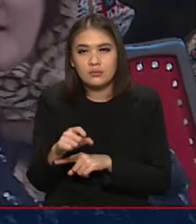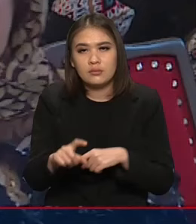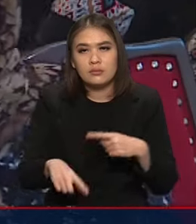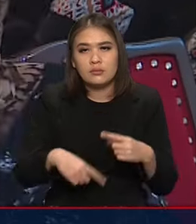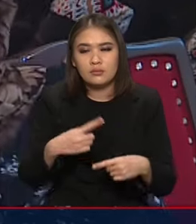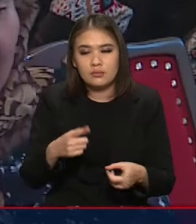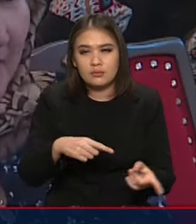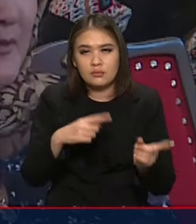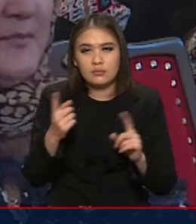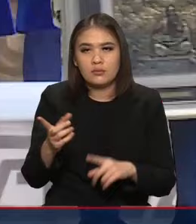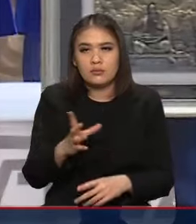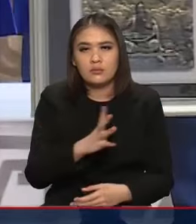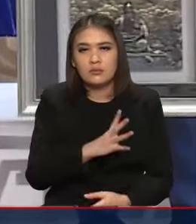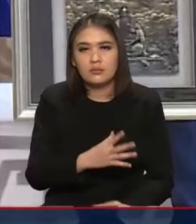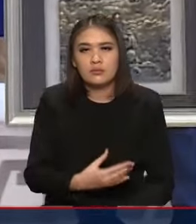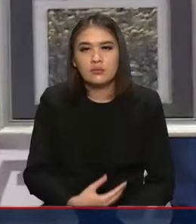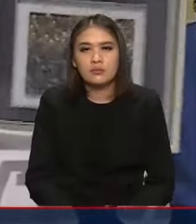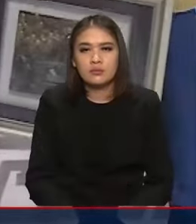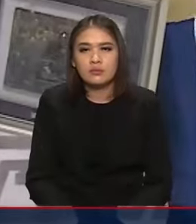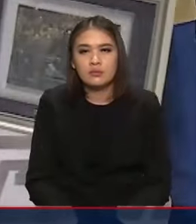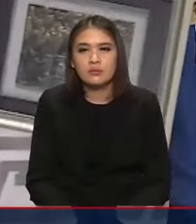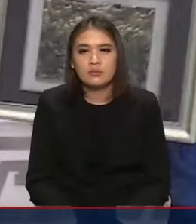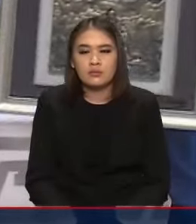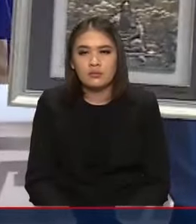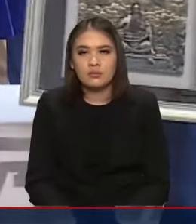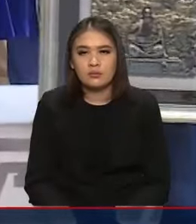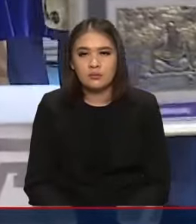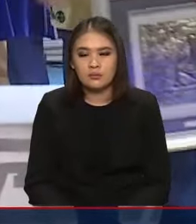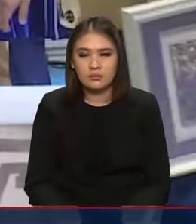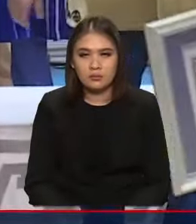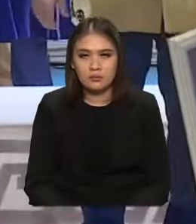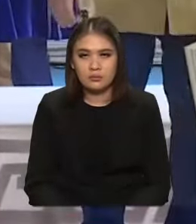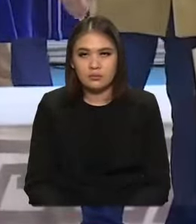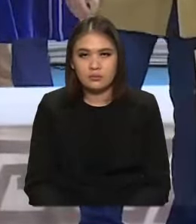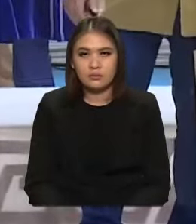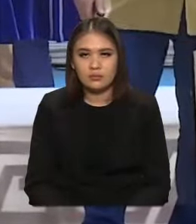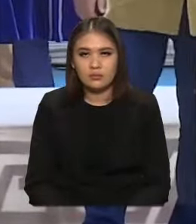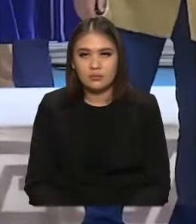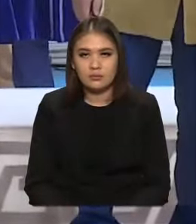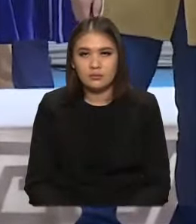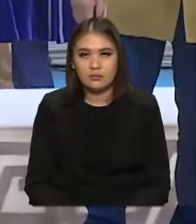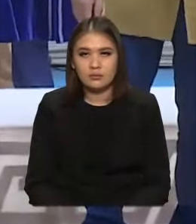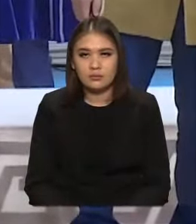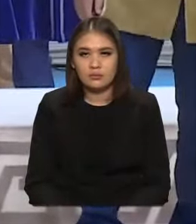кезеңге жолдама алды. Әкімжан Ерғалиұлы, Төрехан Әділбекұлы, Жібек жолы, Қызылорда облысынан.